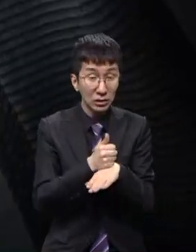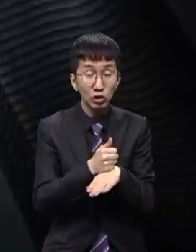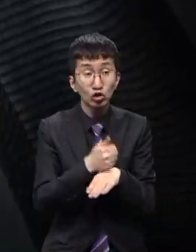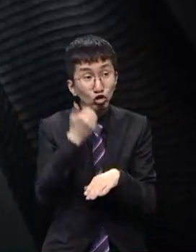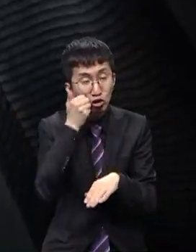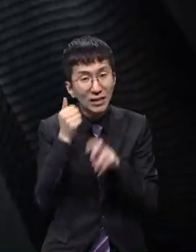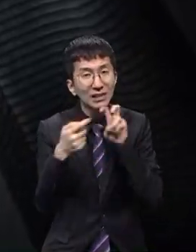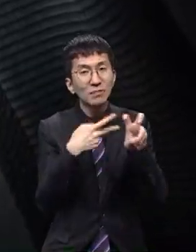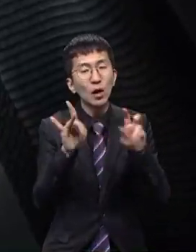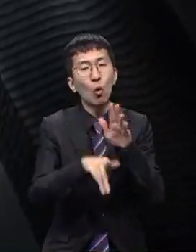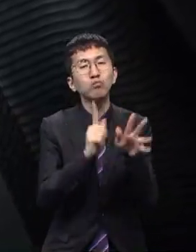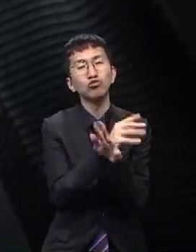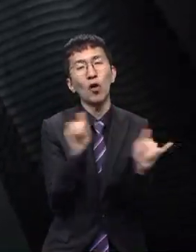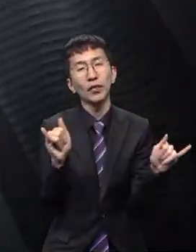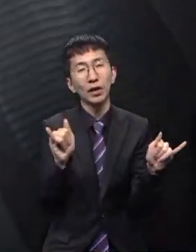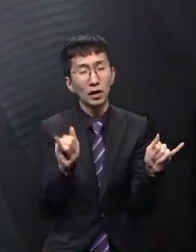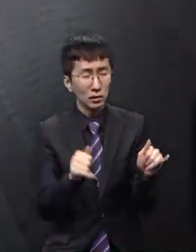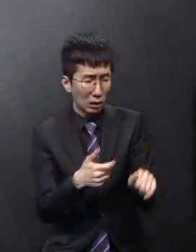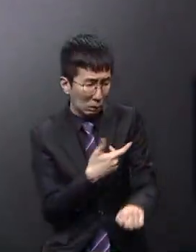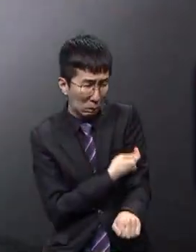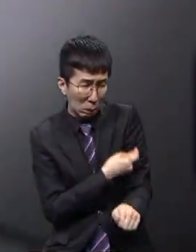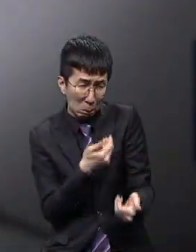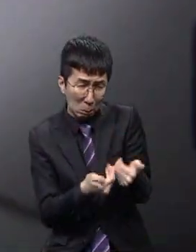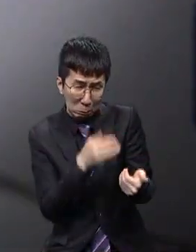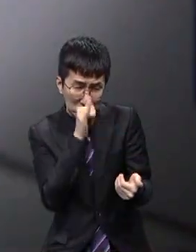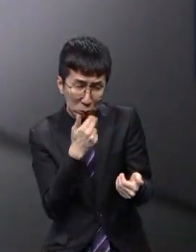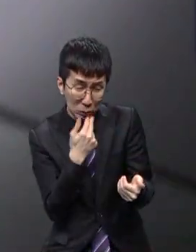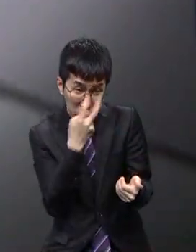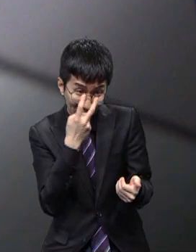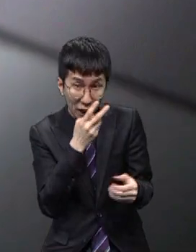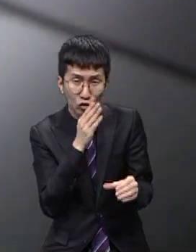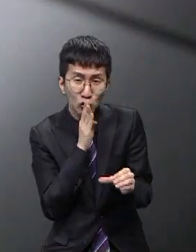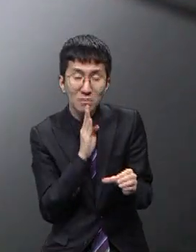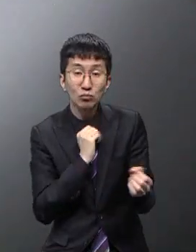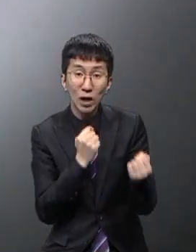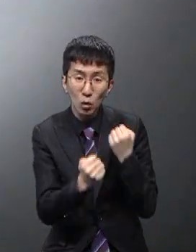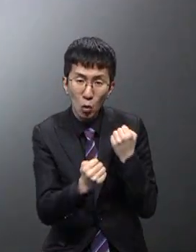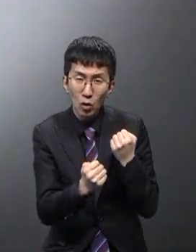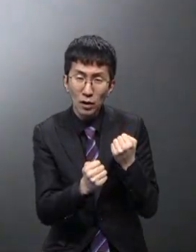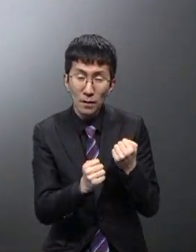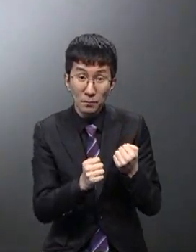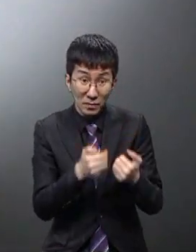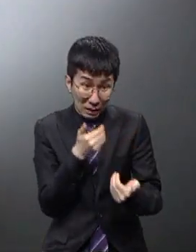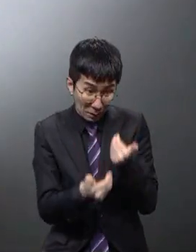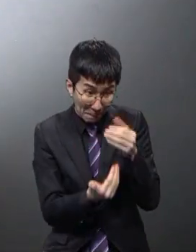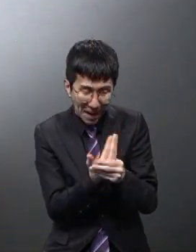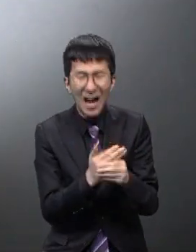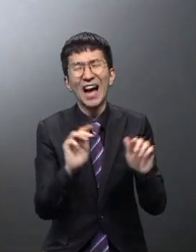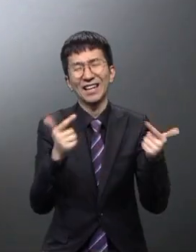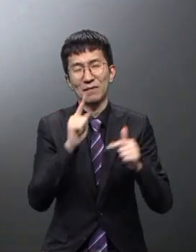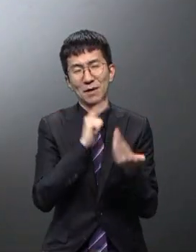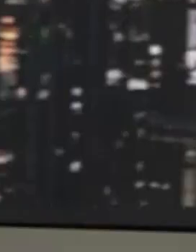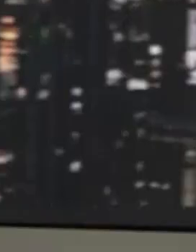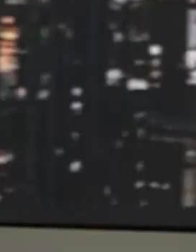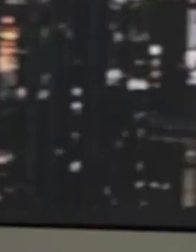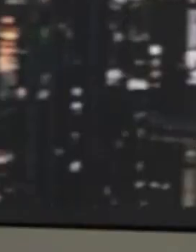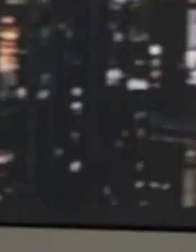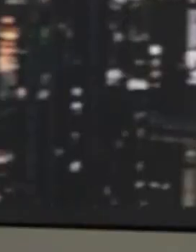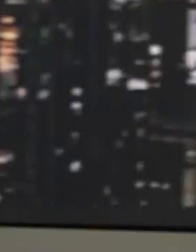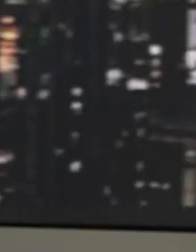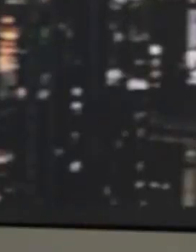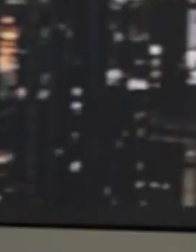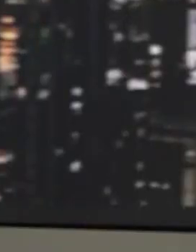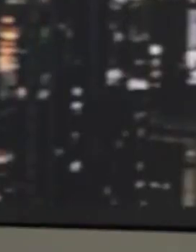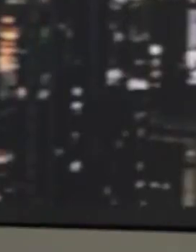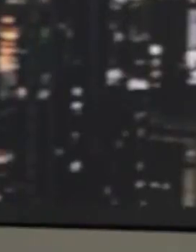중이지만 논란이 된 희귀혈전증은 아닌 것으로 질병관리청은 보고 있습니다. SBS 박수진입니다. 네,